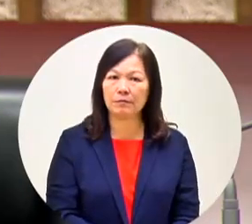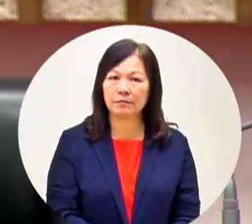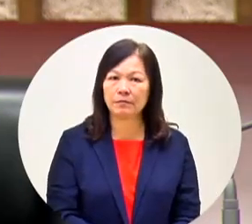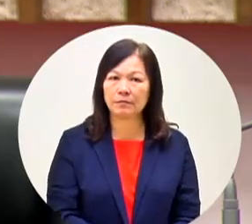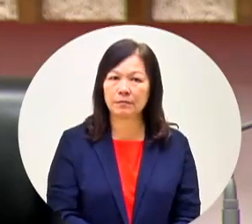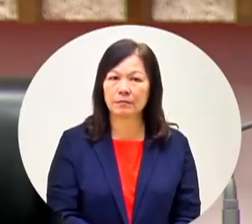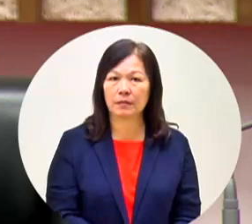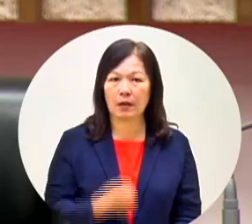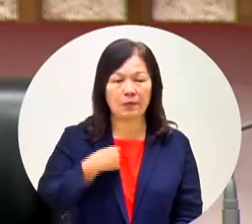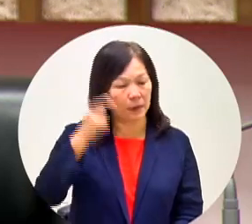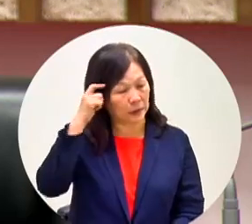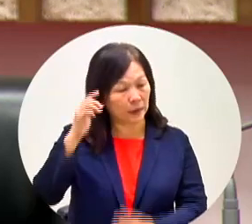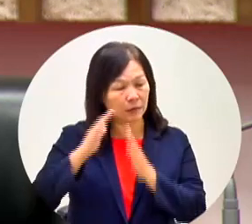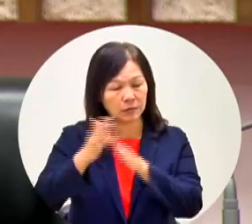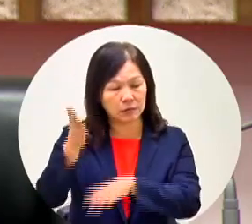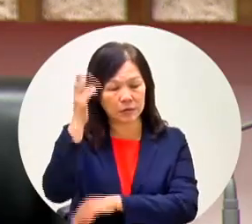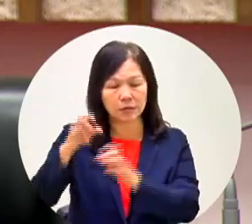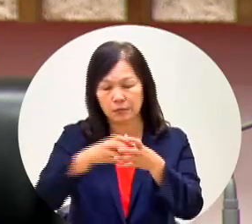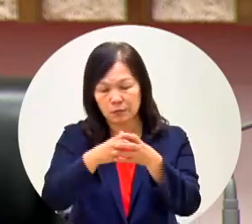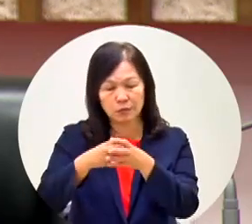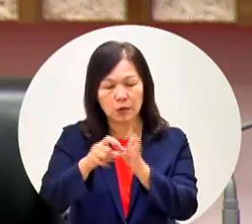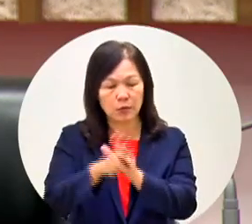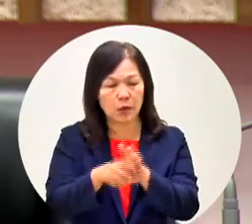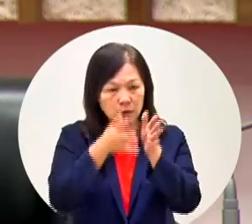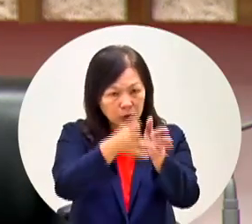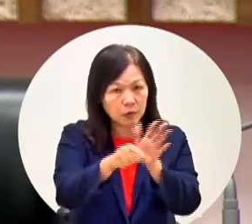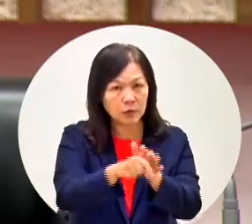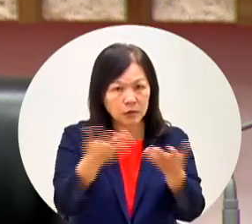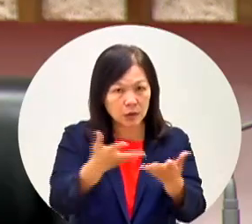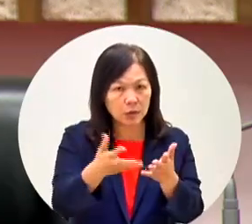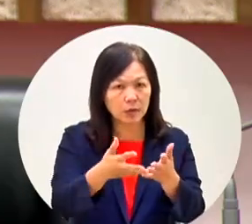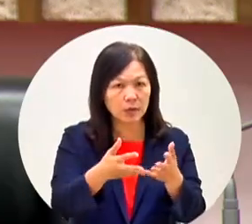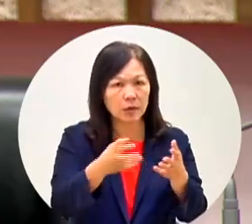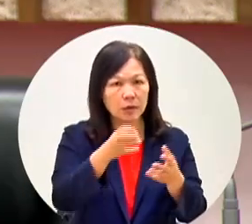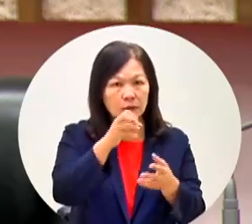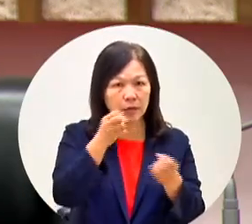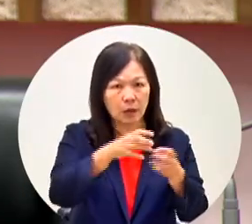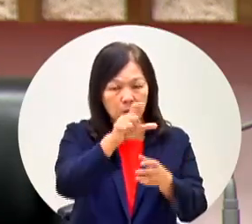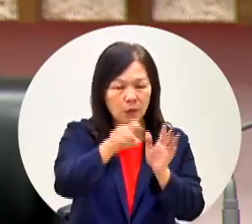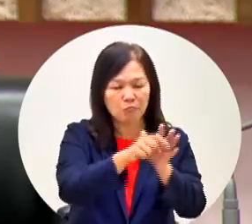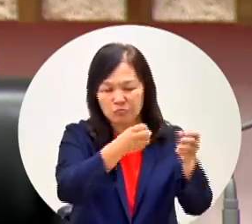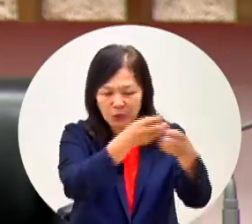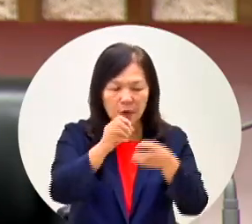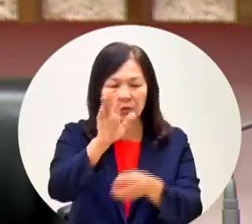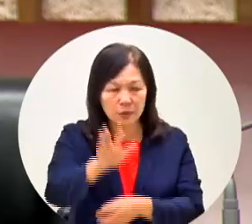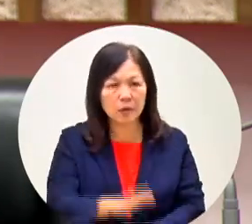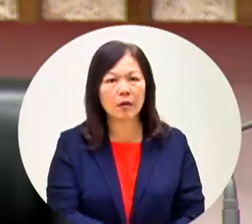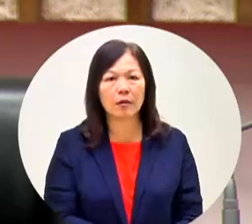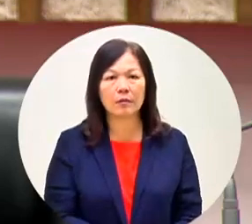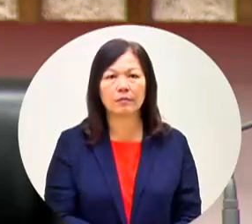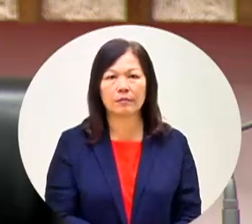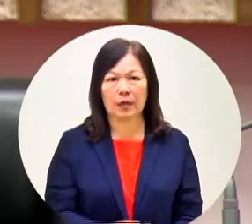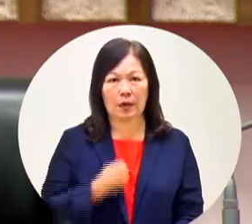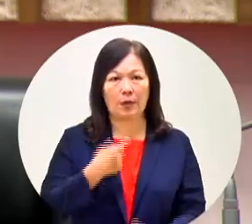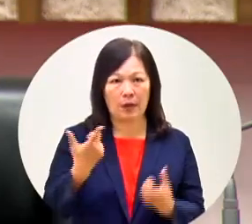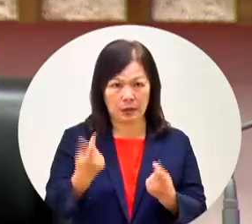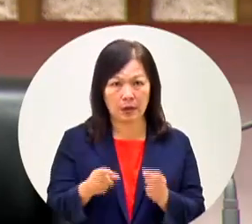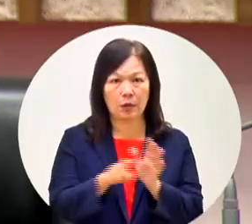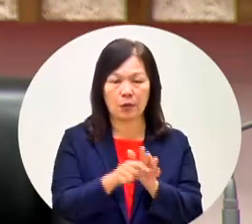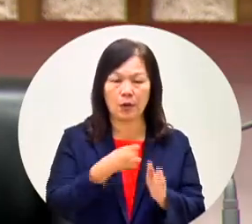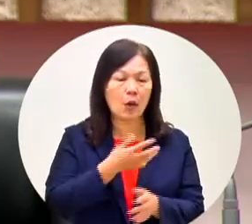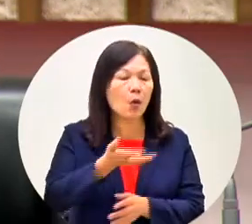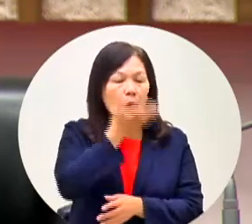对曾经有针对这个议题来做过讨论哈，因为我手头上就有一份我们观光局在